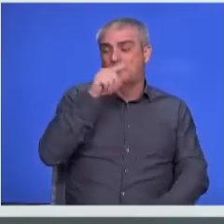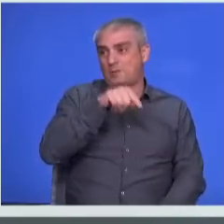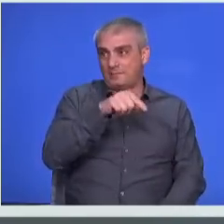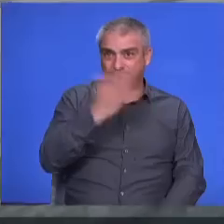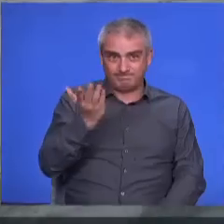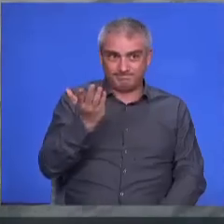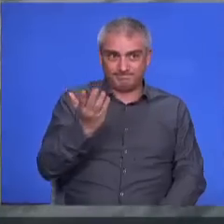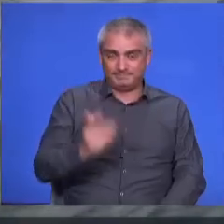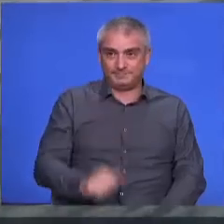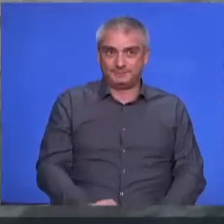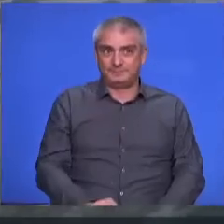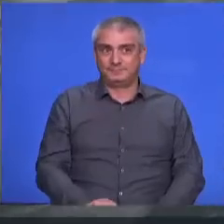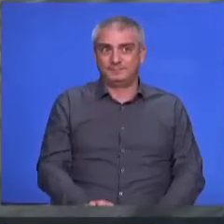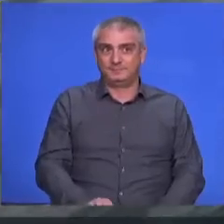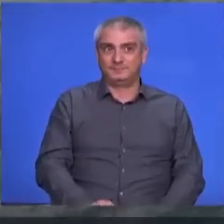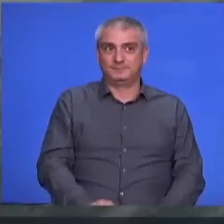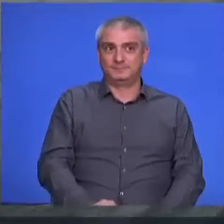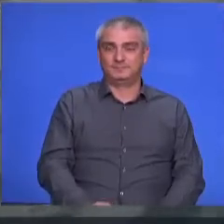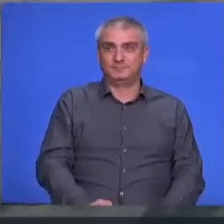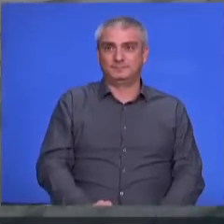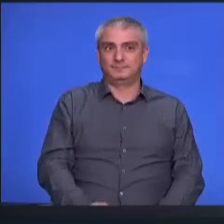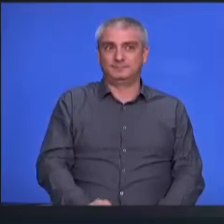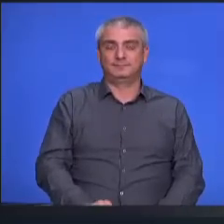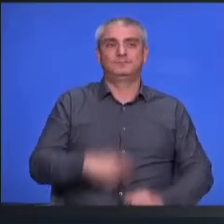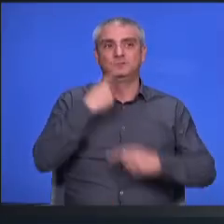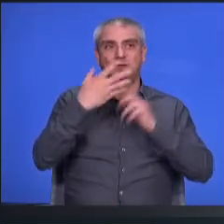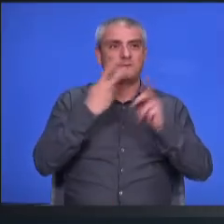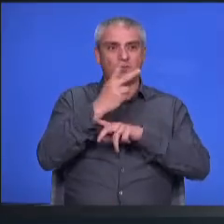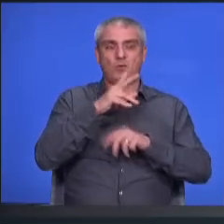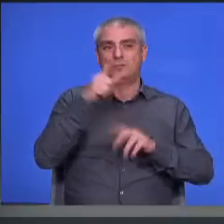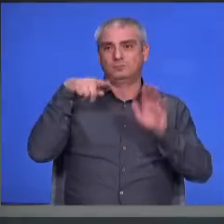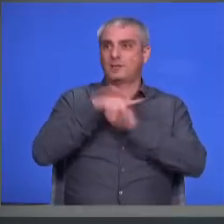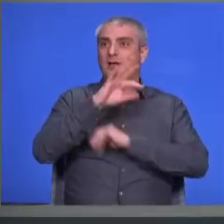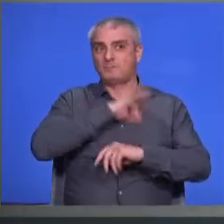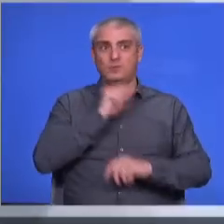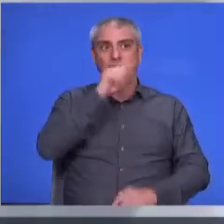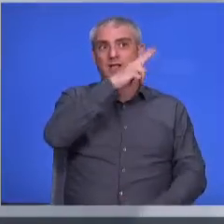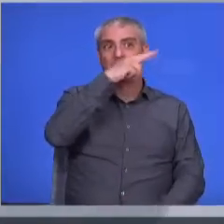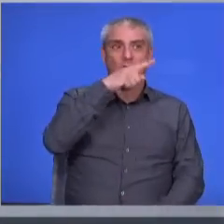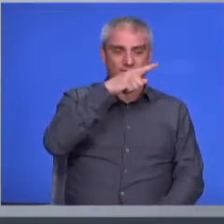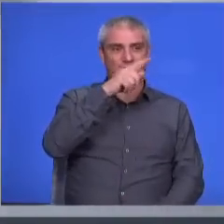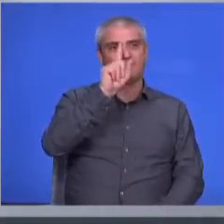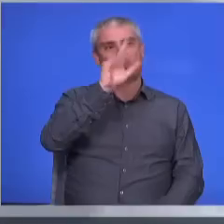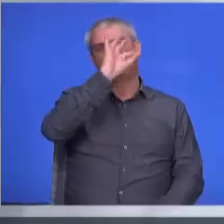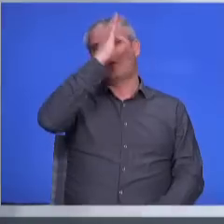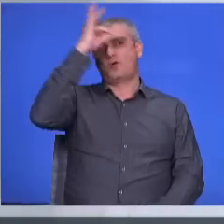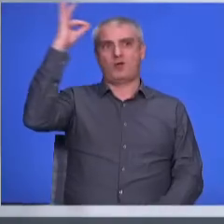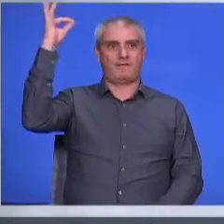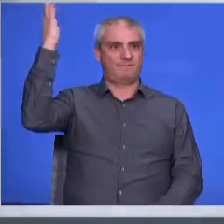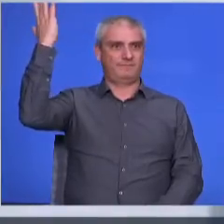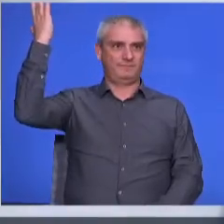might come from. בשנים שחלפו מאז שערק מרוסיה לנורווגיה, ולדימיר הוא כוכב.